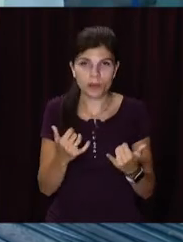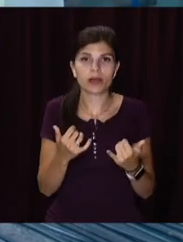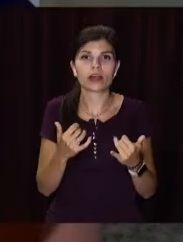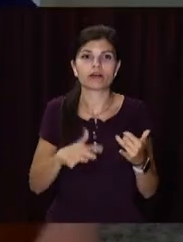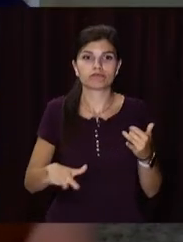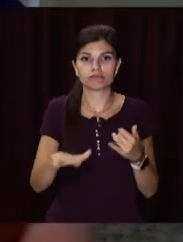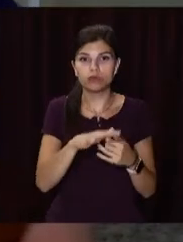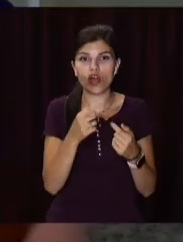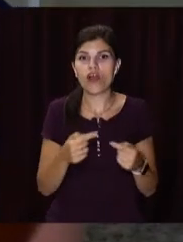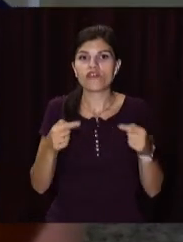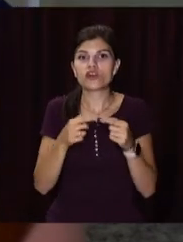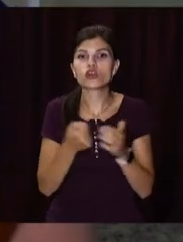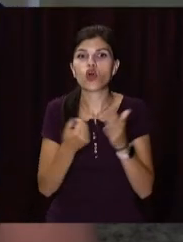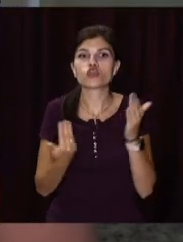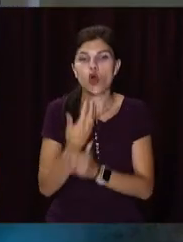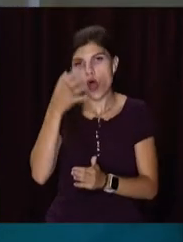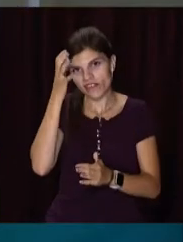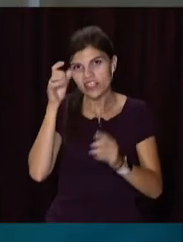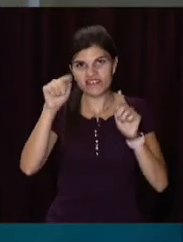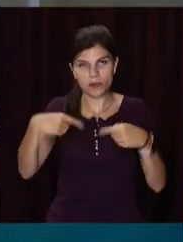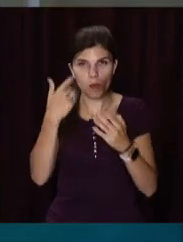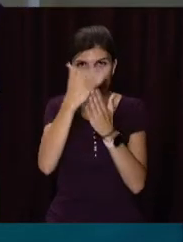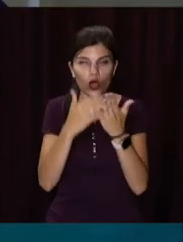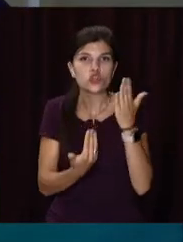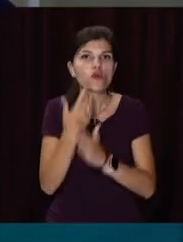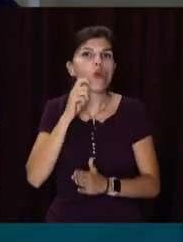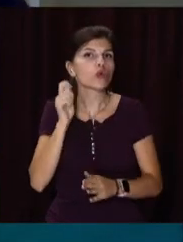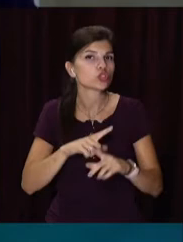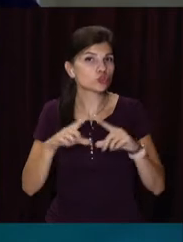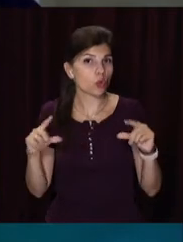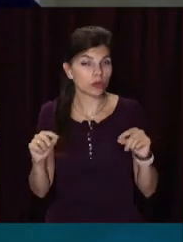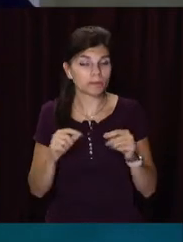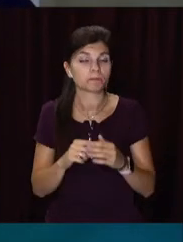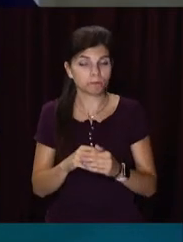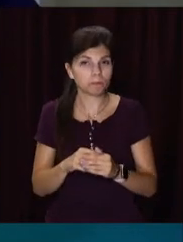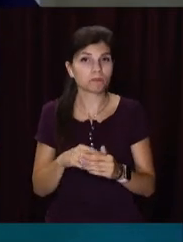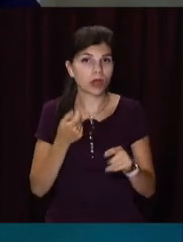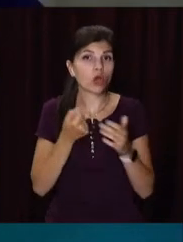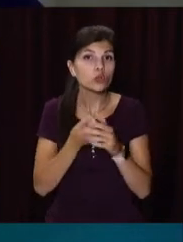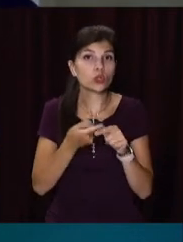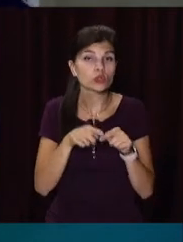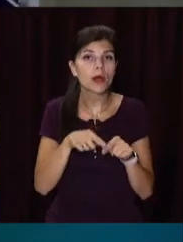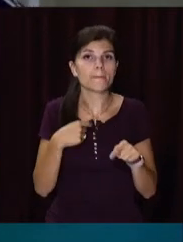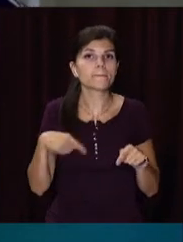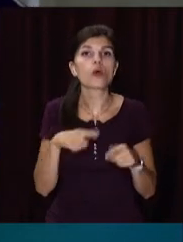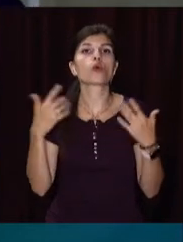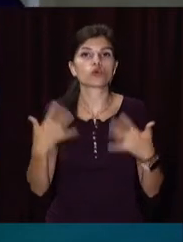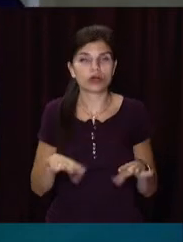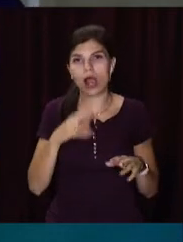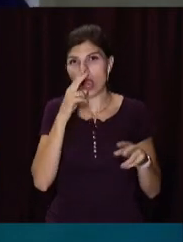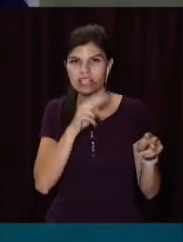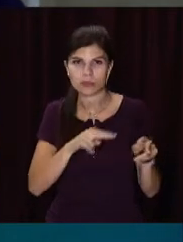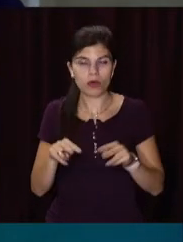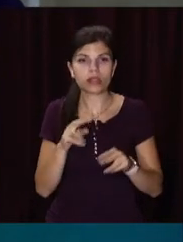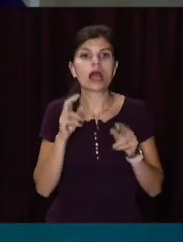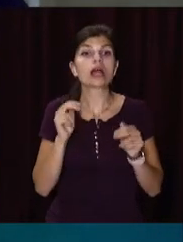середовище, відповідно до нових освітніх вимог нової української школи. І відповідно до цього ми вже розглядаємо,